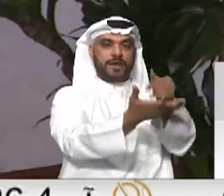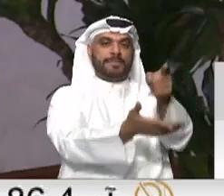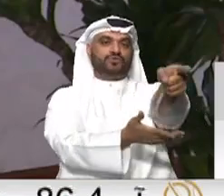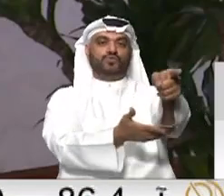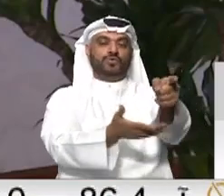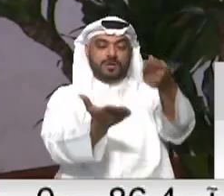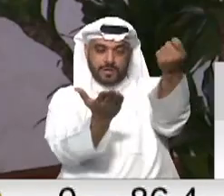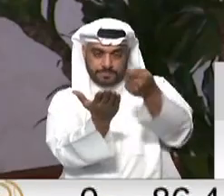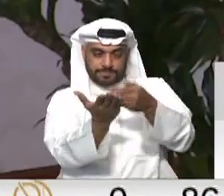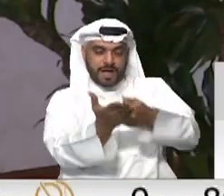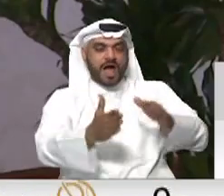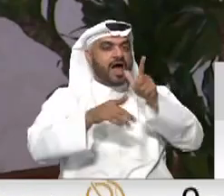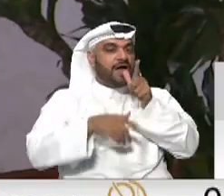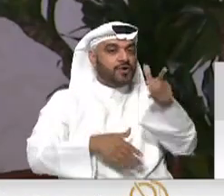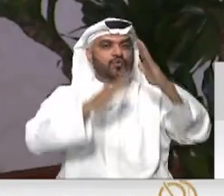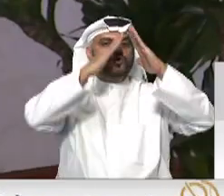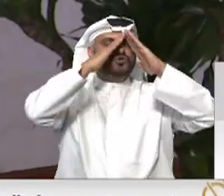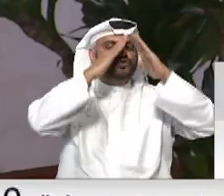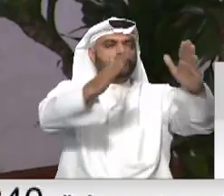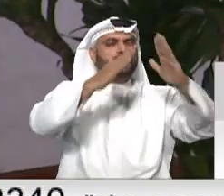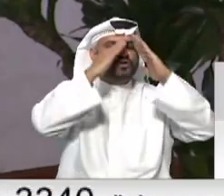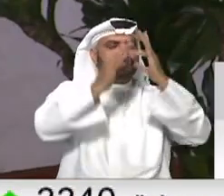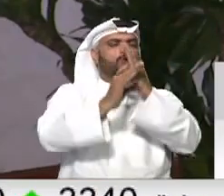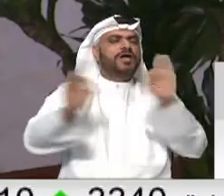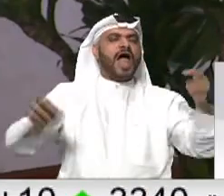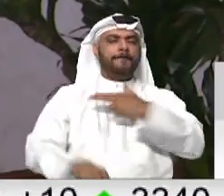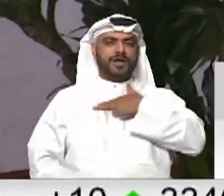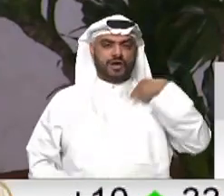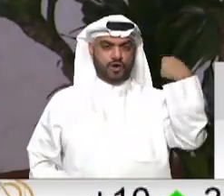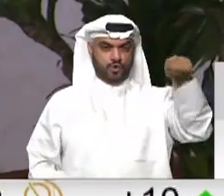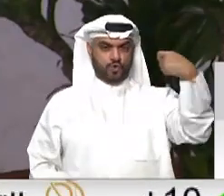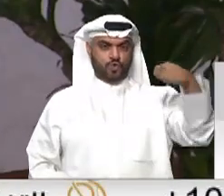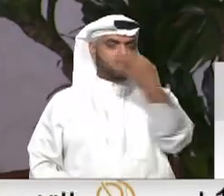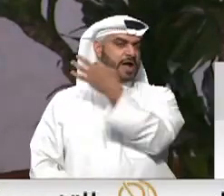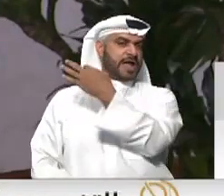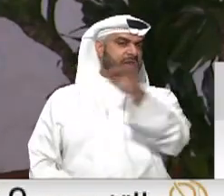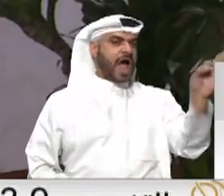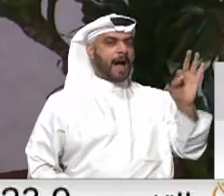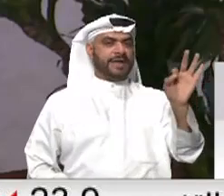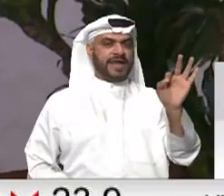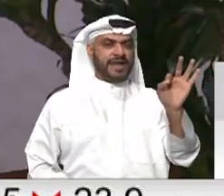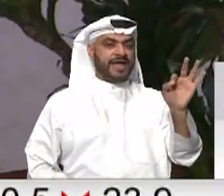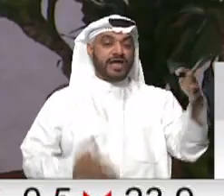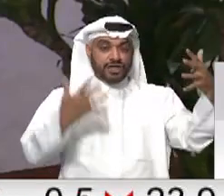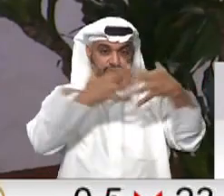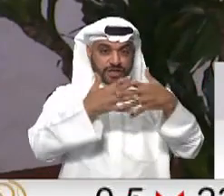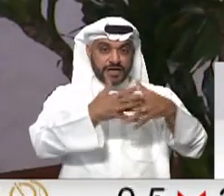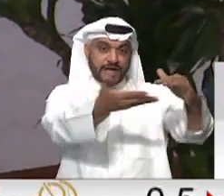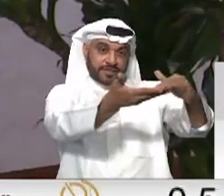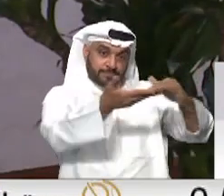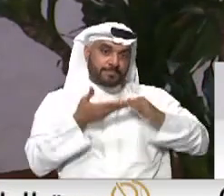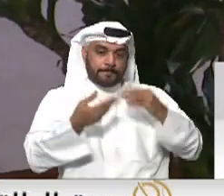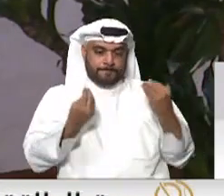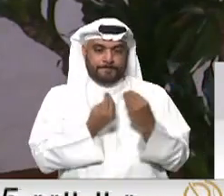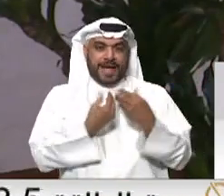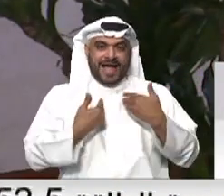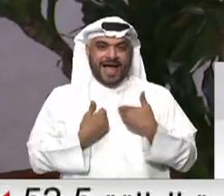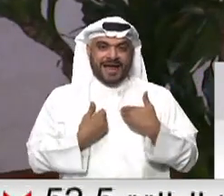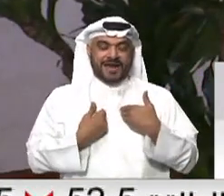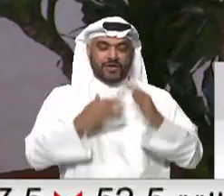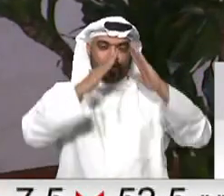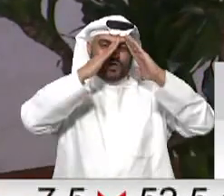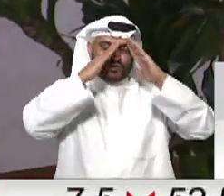حقيقه نشكر جميع الجهات المشاركه معانا اليوم في يعني تقديم رؤيتها في اداره المشهد